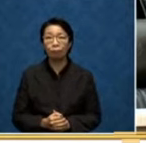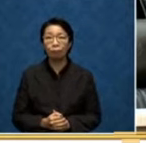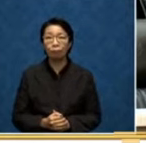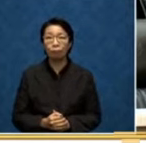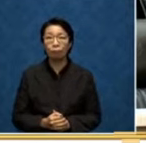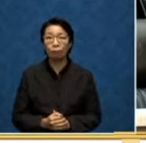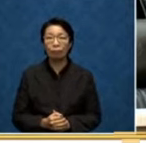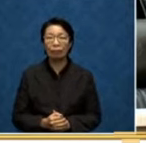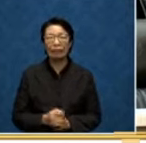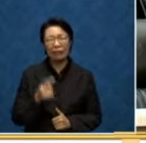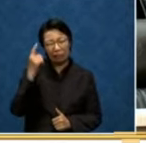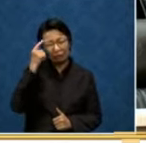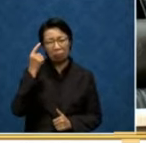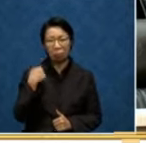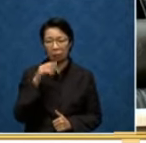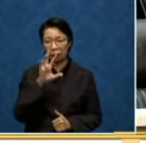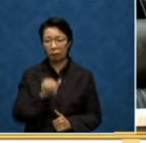ถ้าคิดเป็นเปอร์เซ็นต์ก็